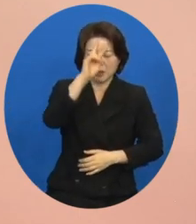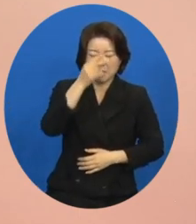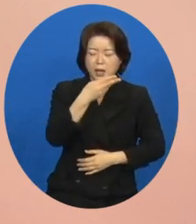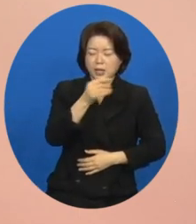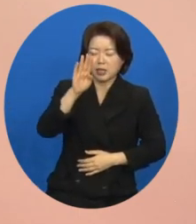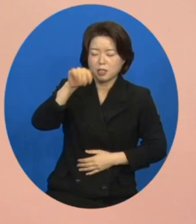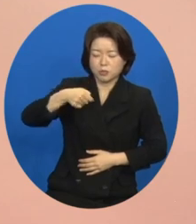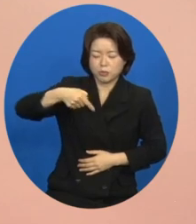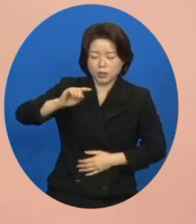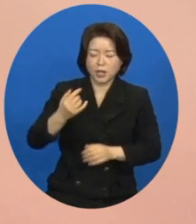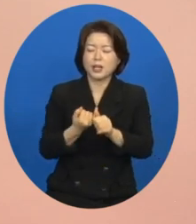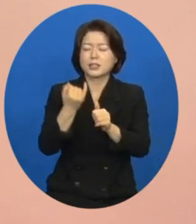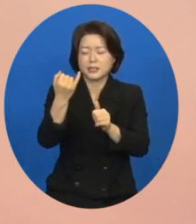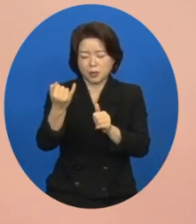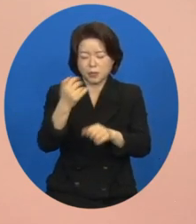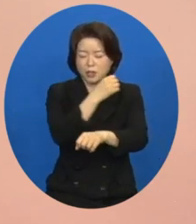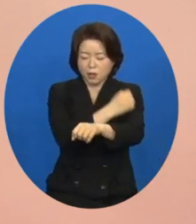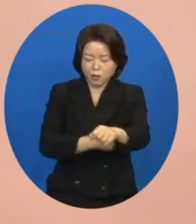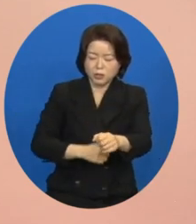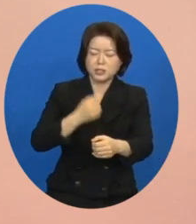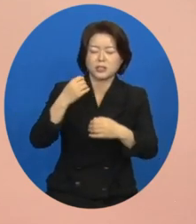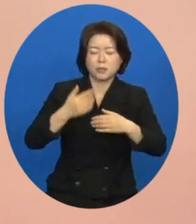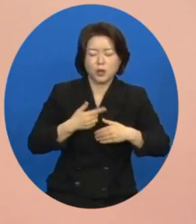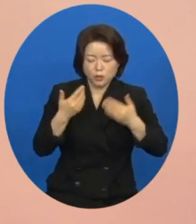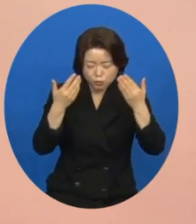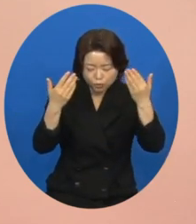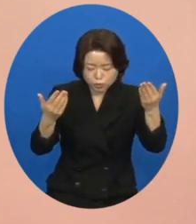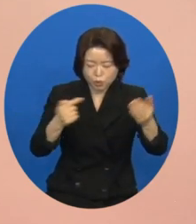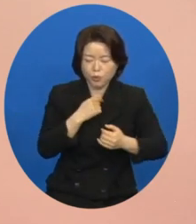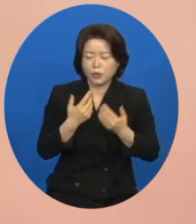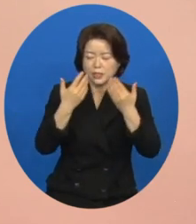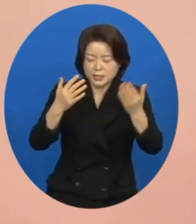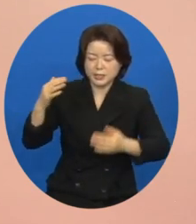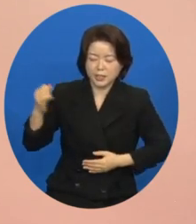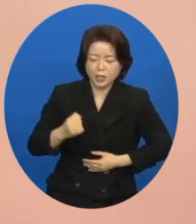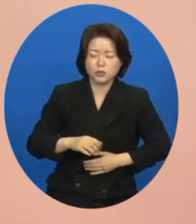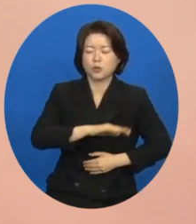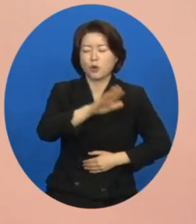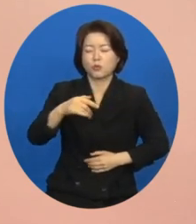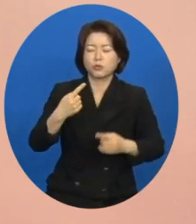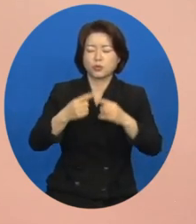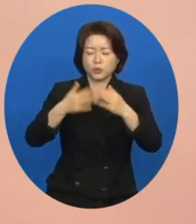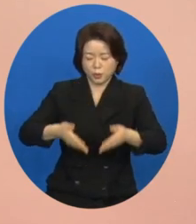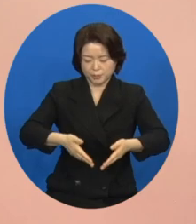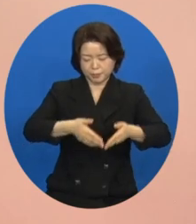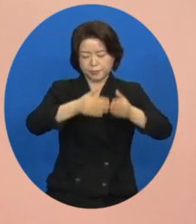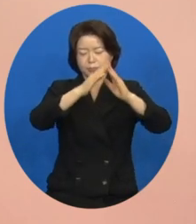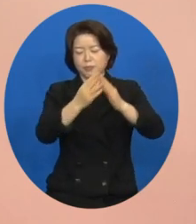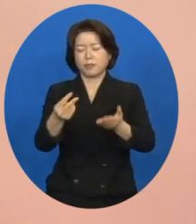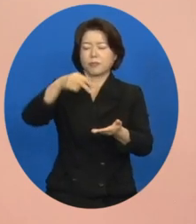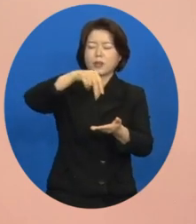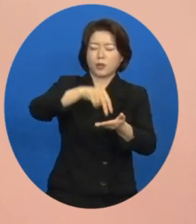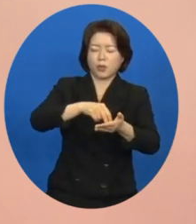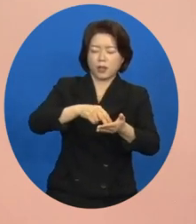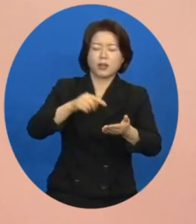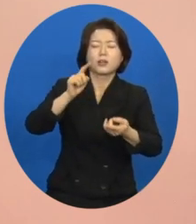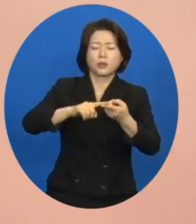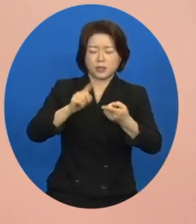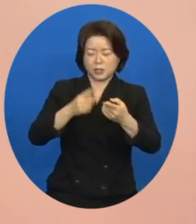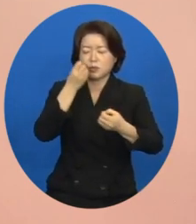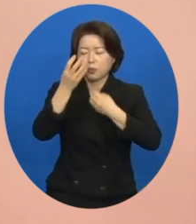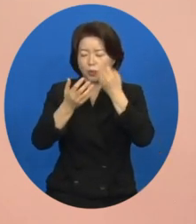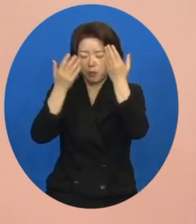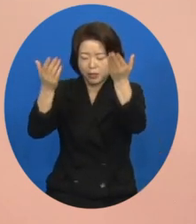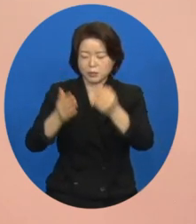사모님의 헌신과 수고와 희생으로 선한 목자 교회가 세워질 수 있었음을 고백합니다. 그